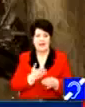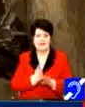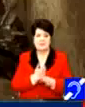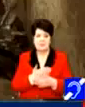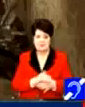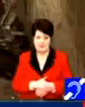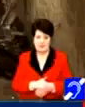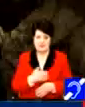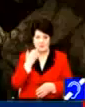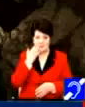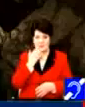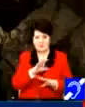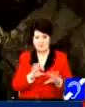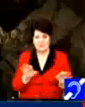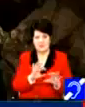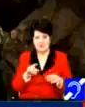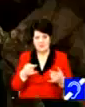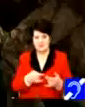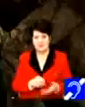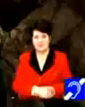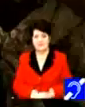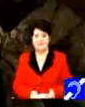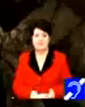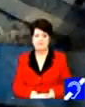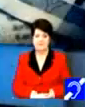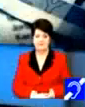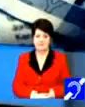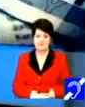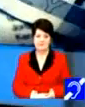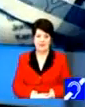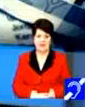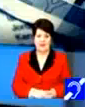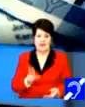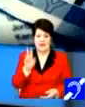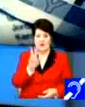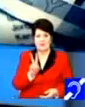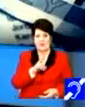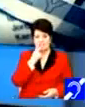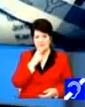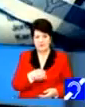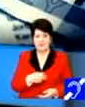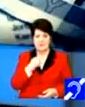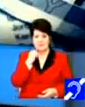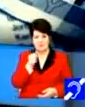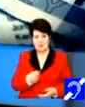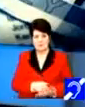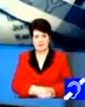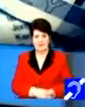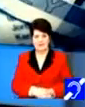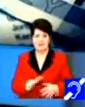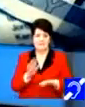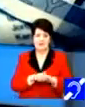rudimentare. Din Moscova, pentru Telejurnal, Liviu Iurea. Să vedem acum cotațiile valutare stabilite pentru mâine